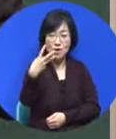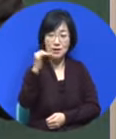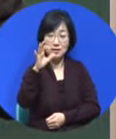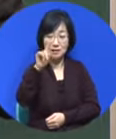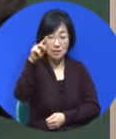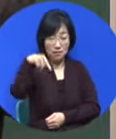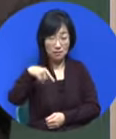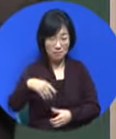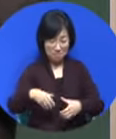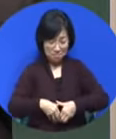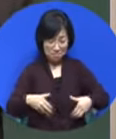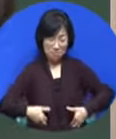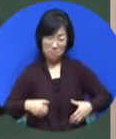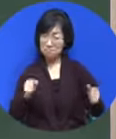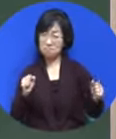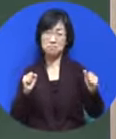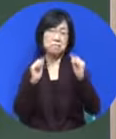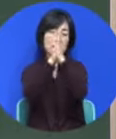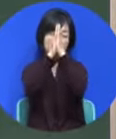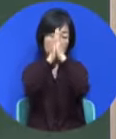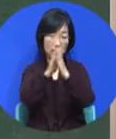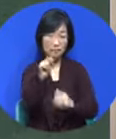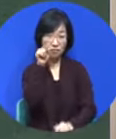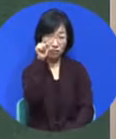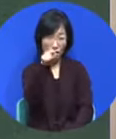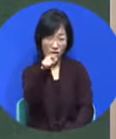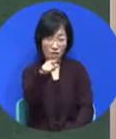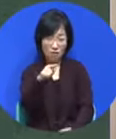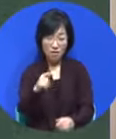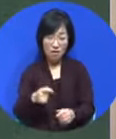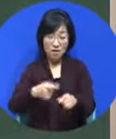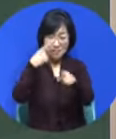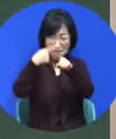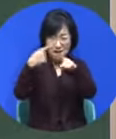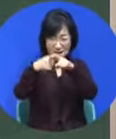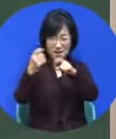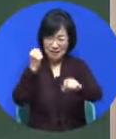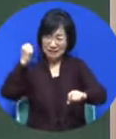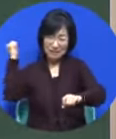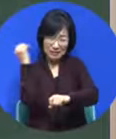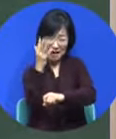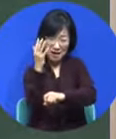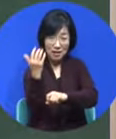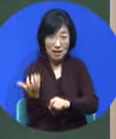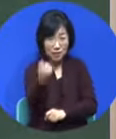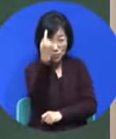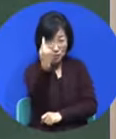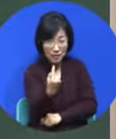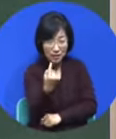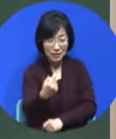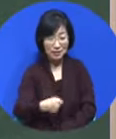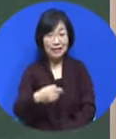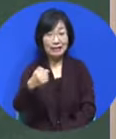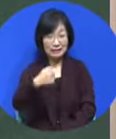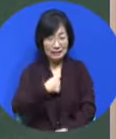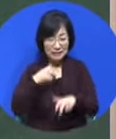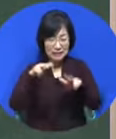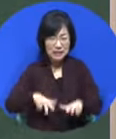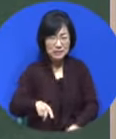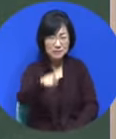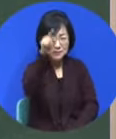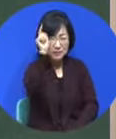했습니까 나가서이 얘기했 너는 칼 단창으로 왔지만 나는 네가